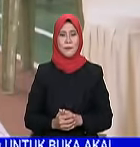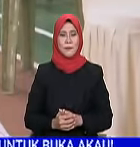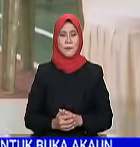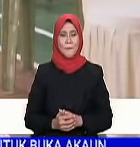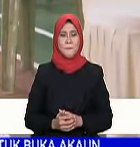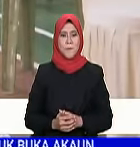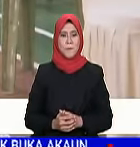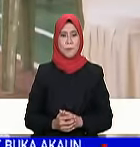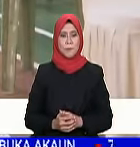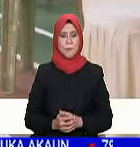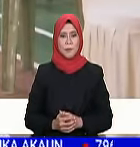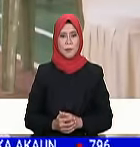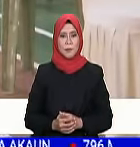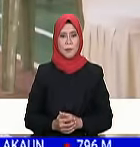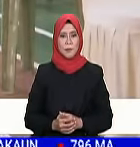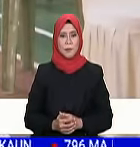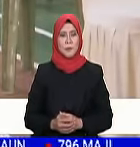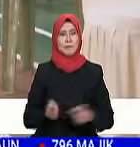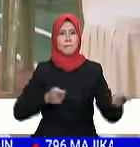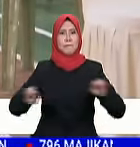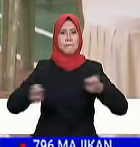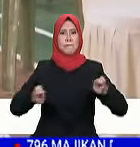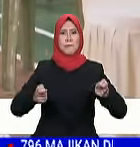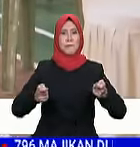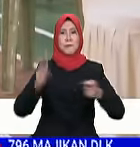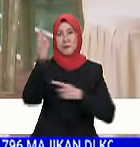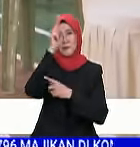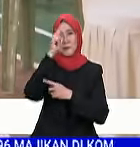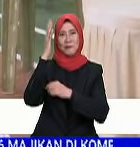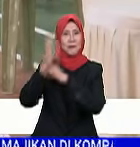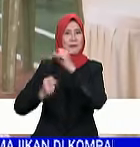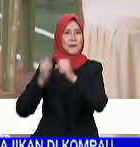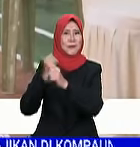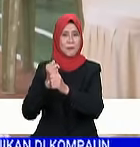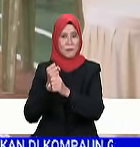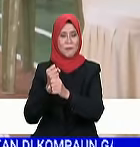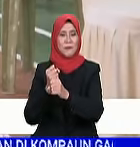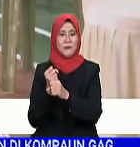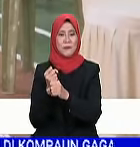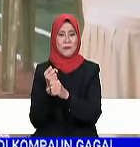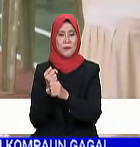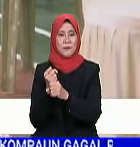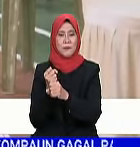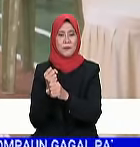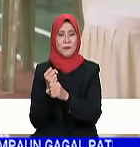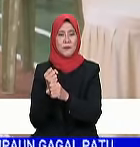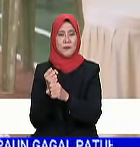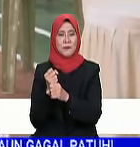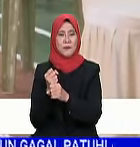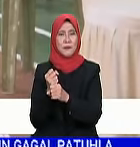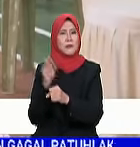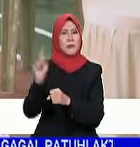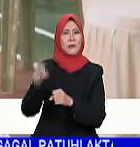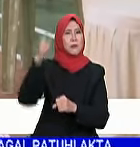What have achieved as a GPS government over the last 5 years, that rakyat mempunyai minda